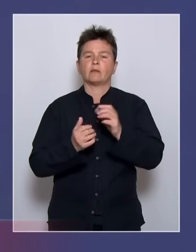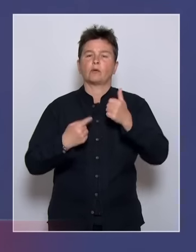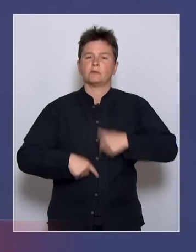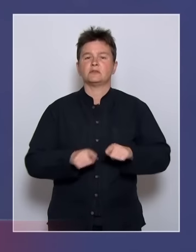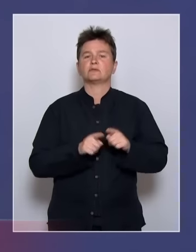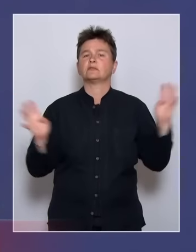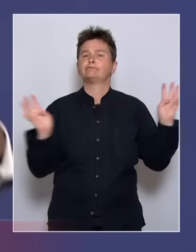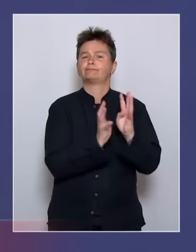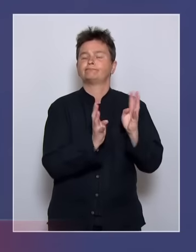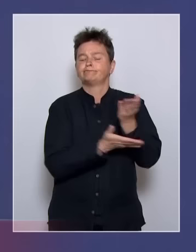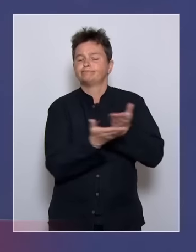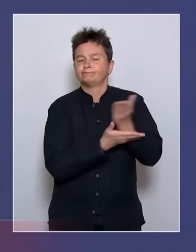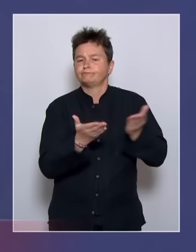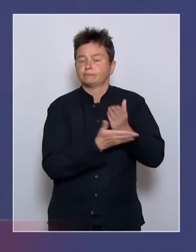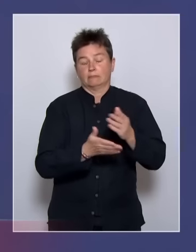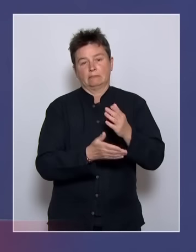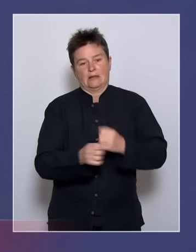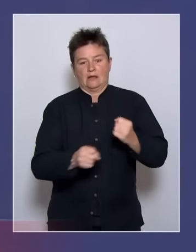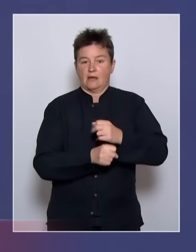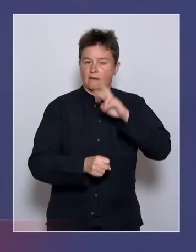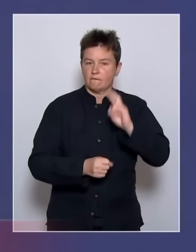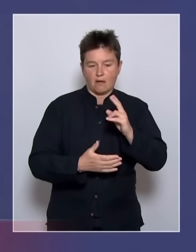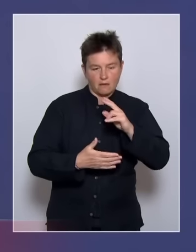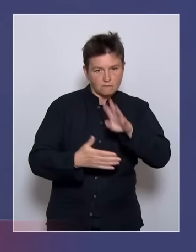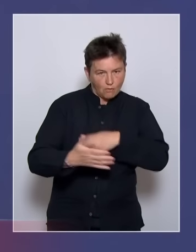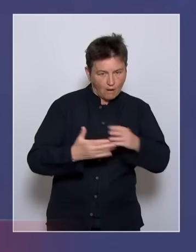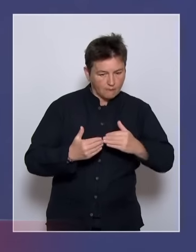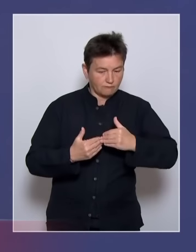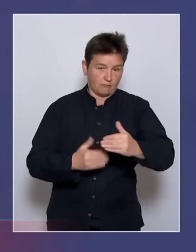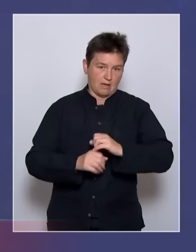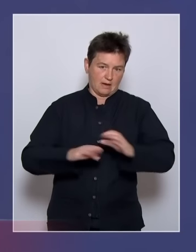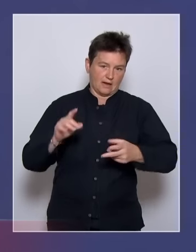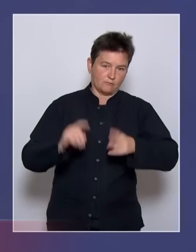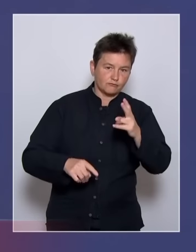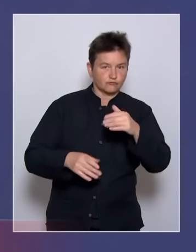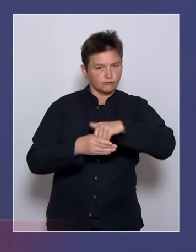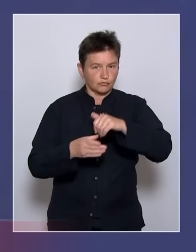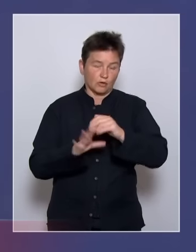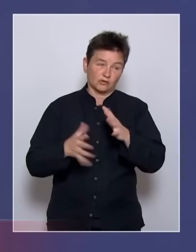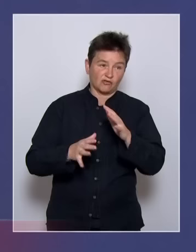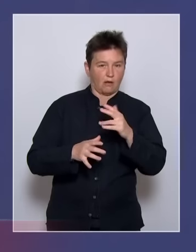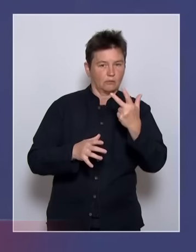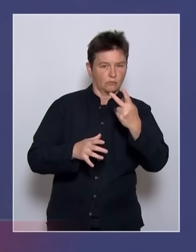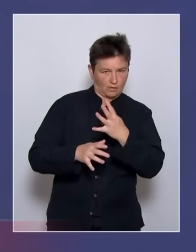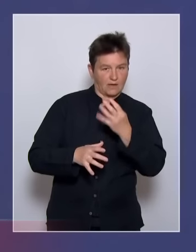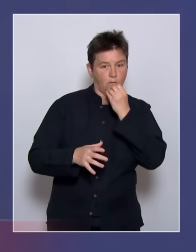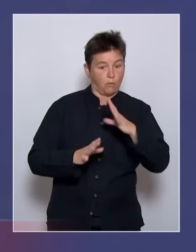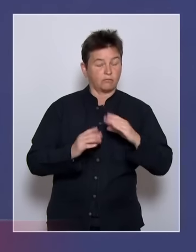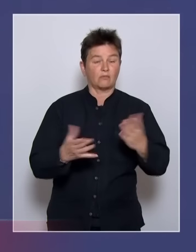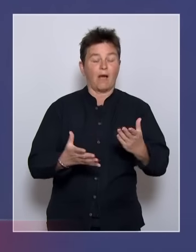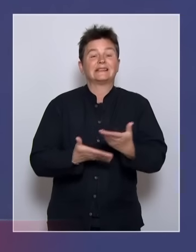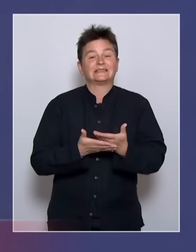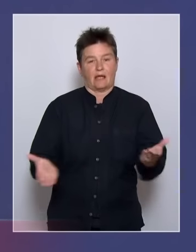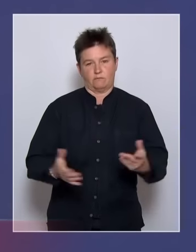ministres sur ce sujet pour bâtir une feuille de route qui est déjà plus de trois quarts appliquée, qui est de simplification